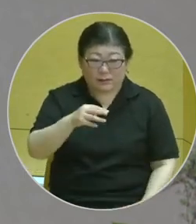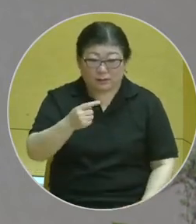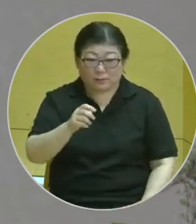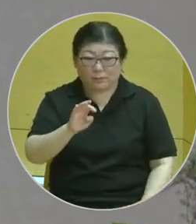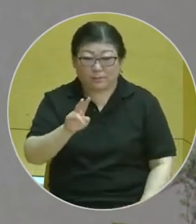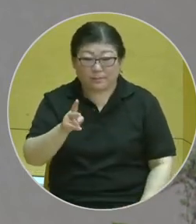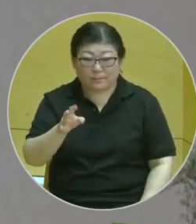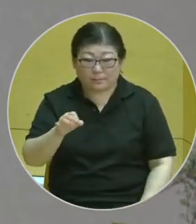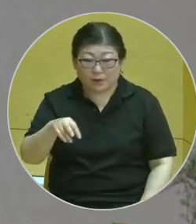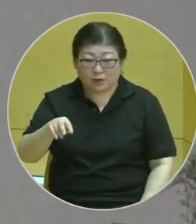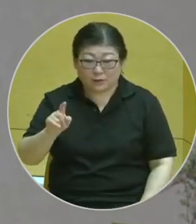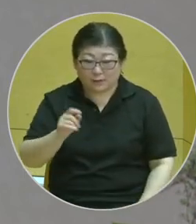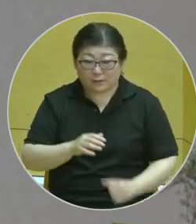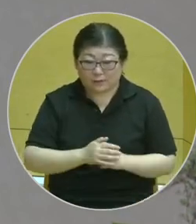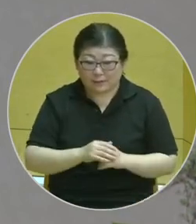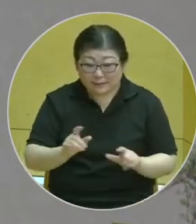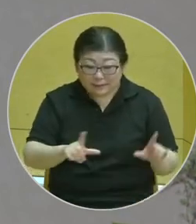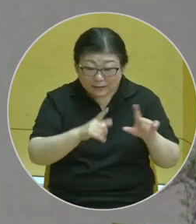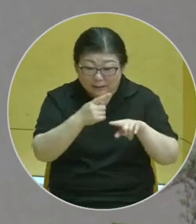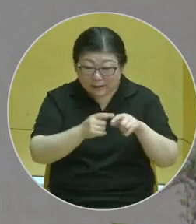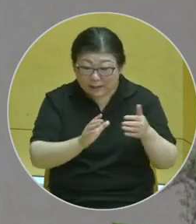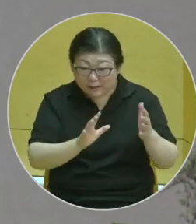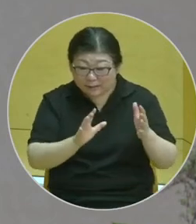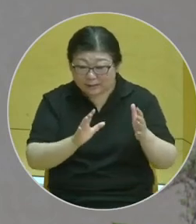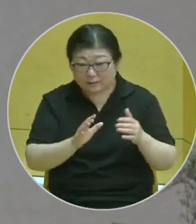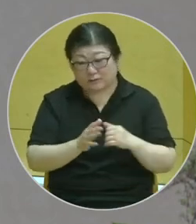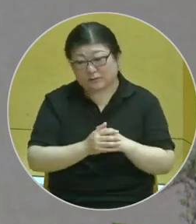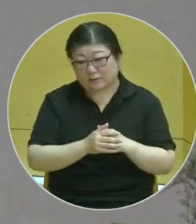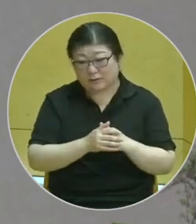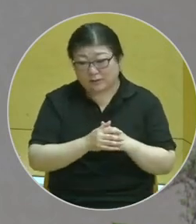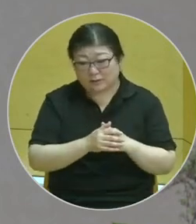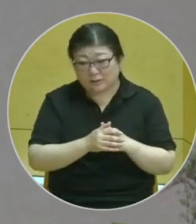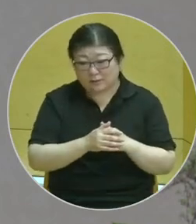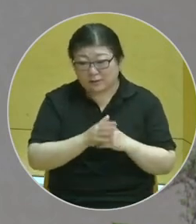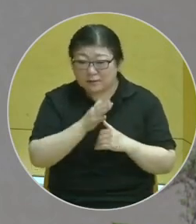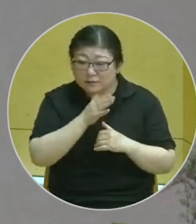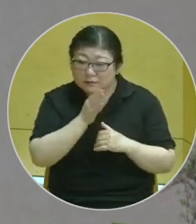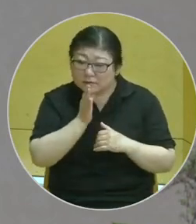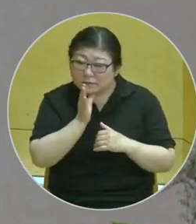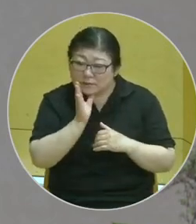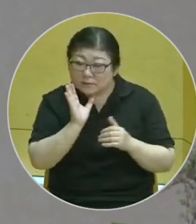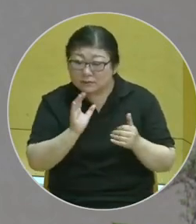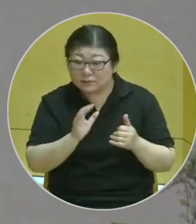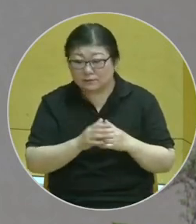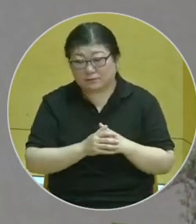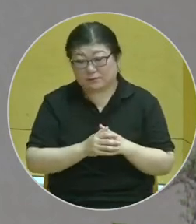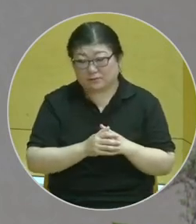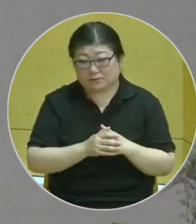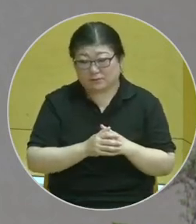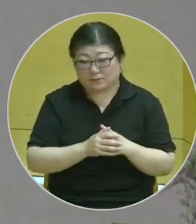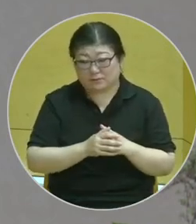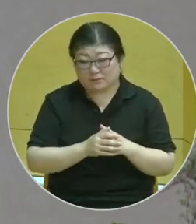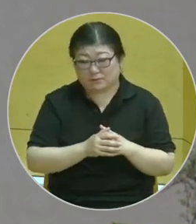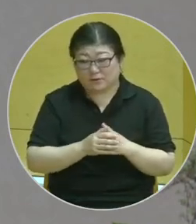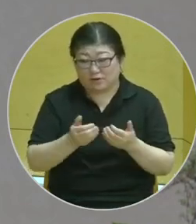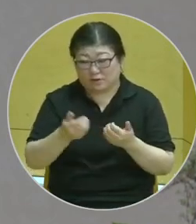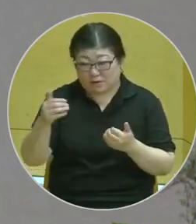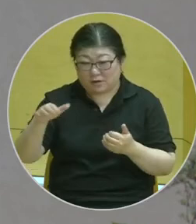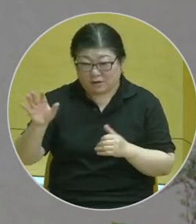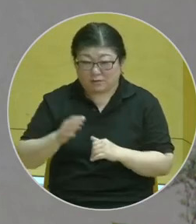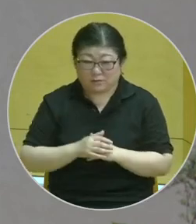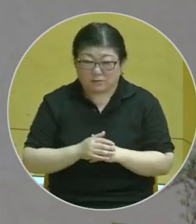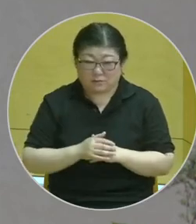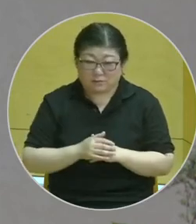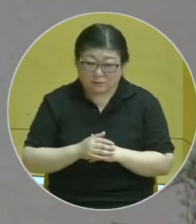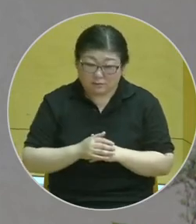늙어서 세상을 떠나는 이 과정이 우리의 삶에 전부라면 인생은 허무의 요 전 참 험할 거